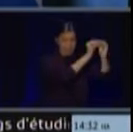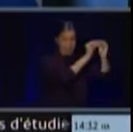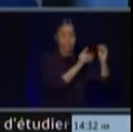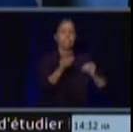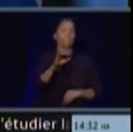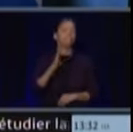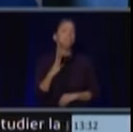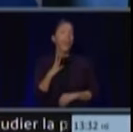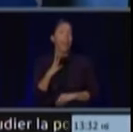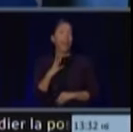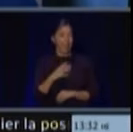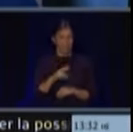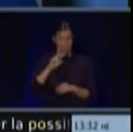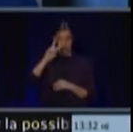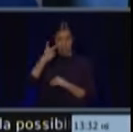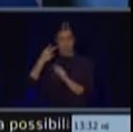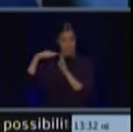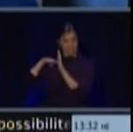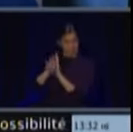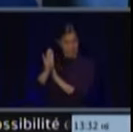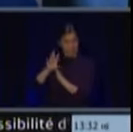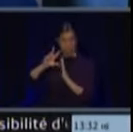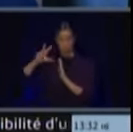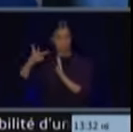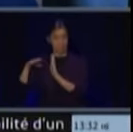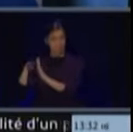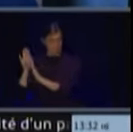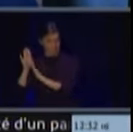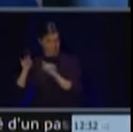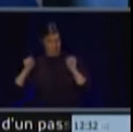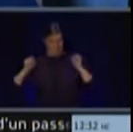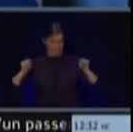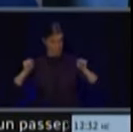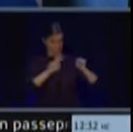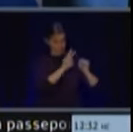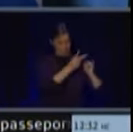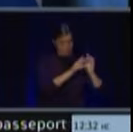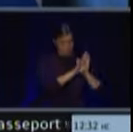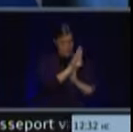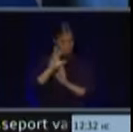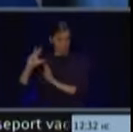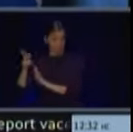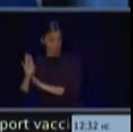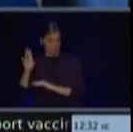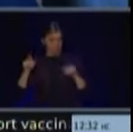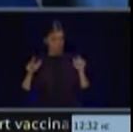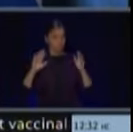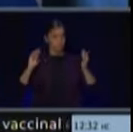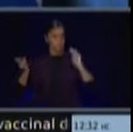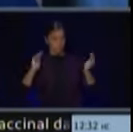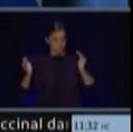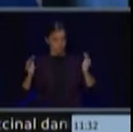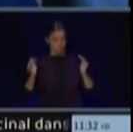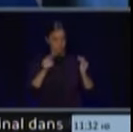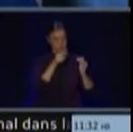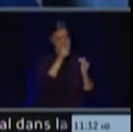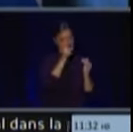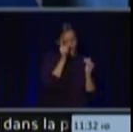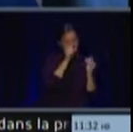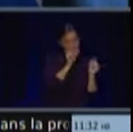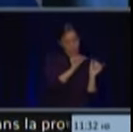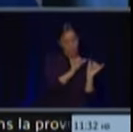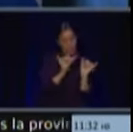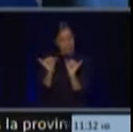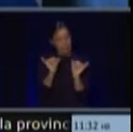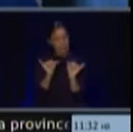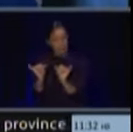près au même temps, là, si on prend les 3-4 premières semaines de la première vague, de ces deux vagues-là, deuxième et quatrième,